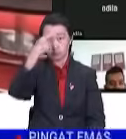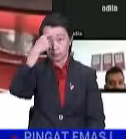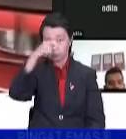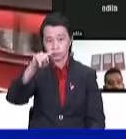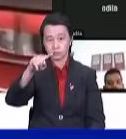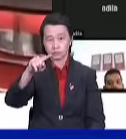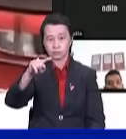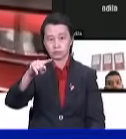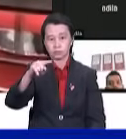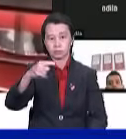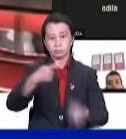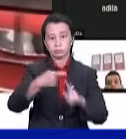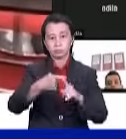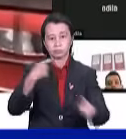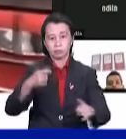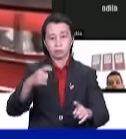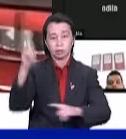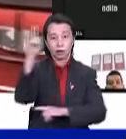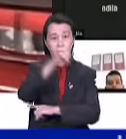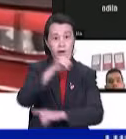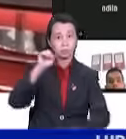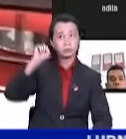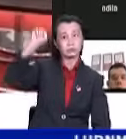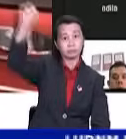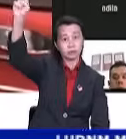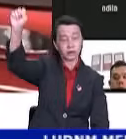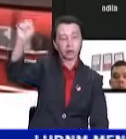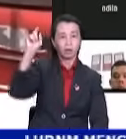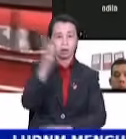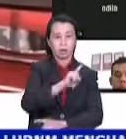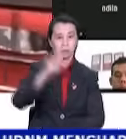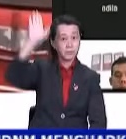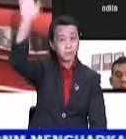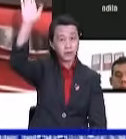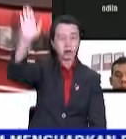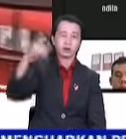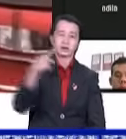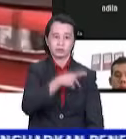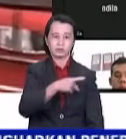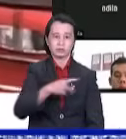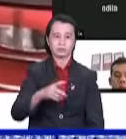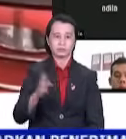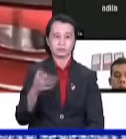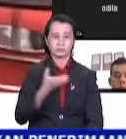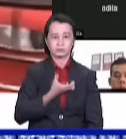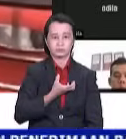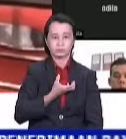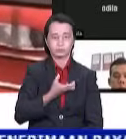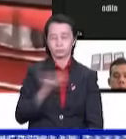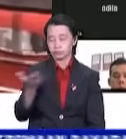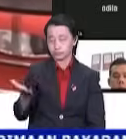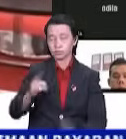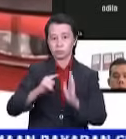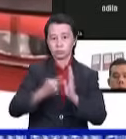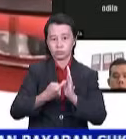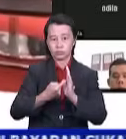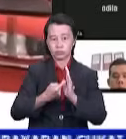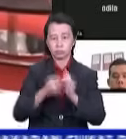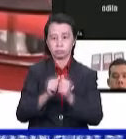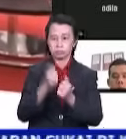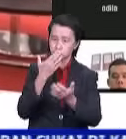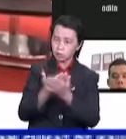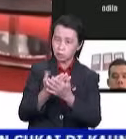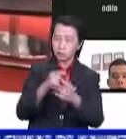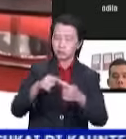mengajak kepada Ayu kebangsaan teh lemari mereka Boni memudahkan aksi dengan